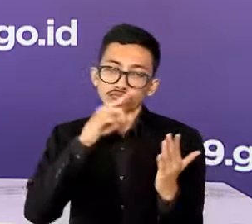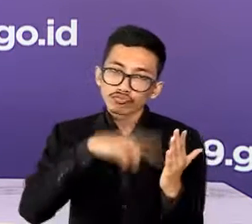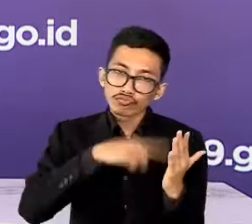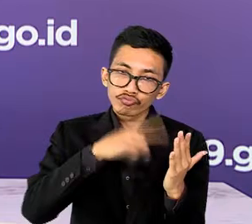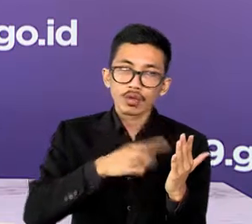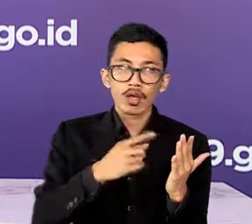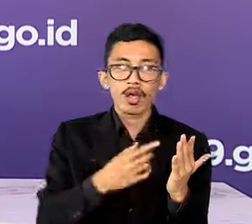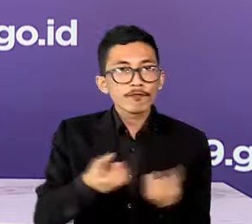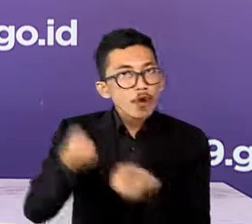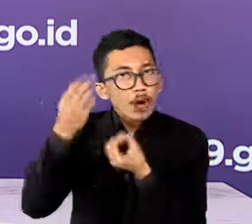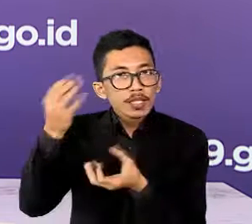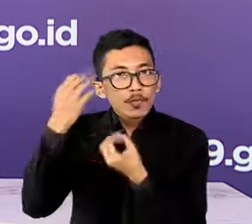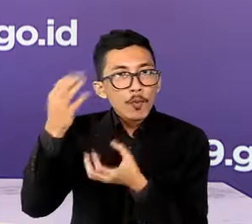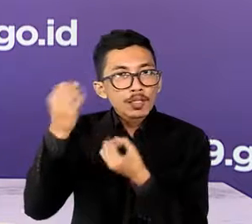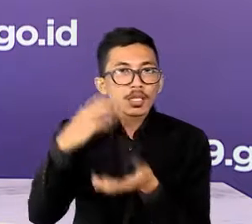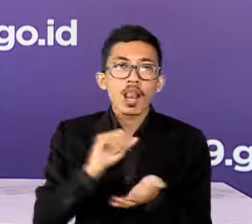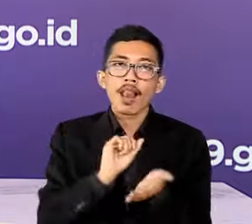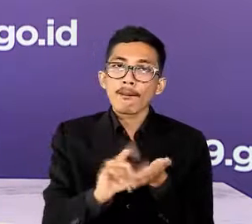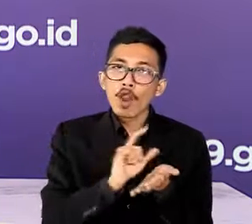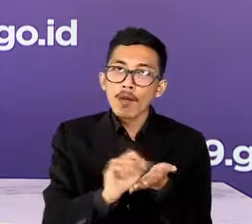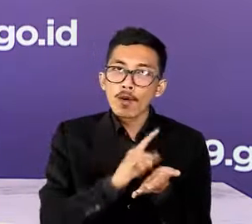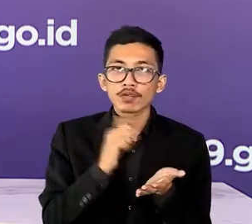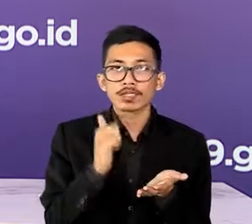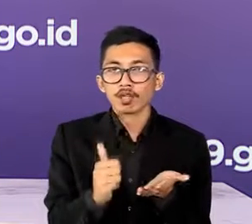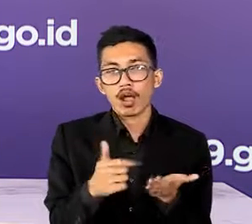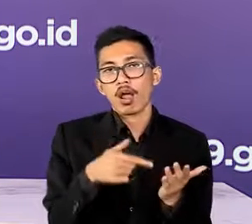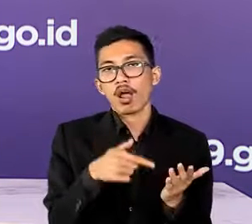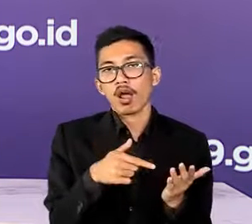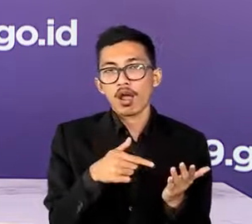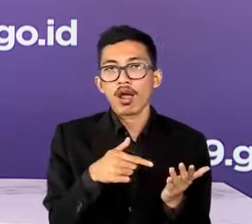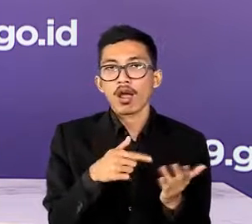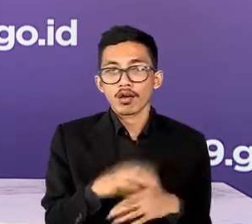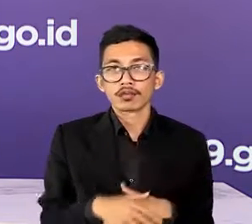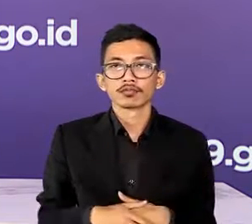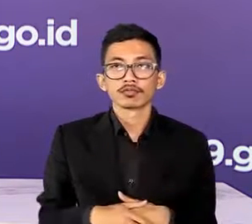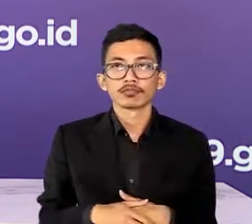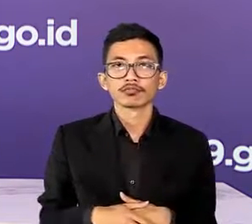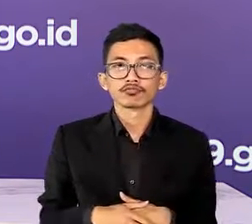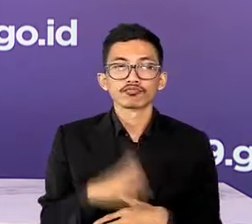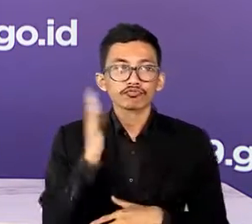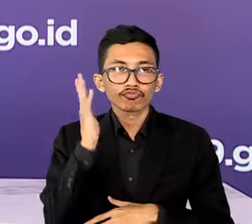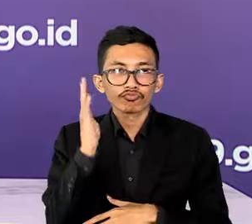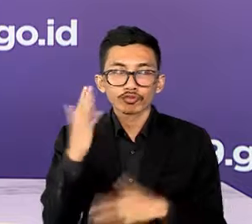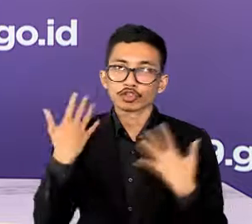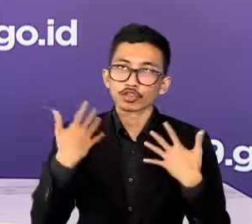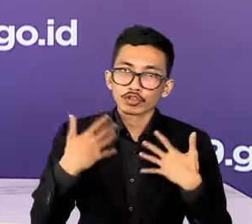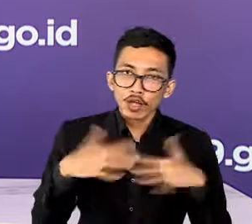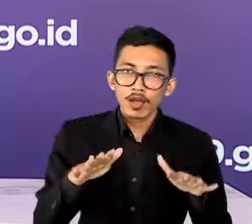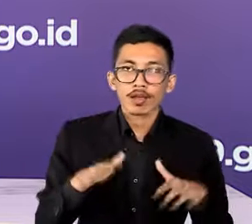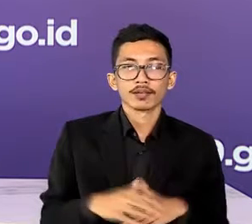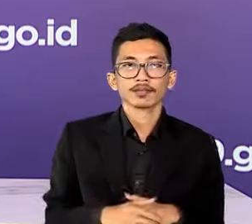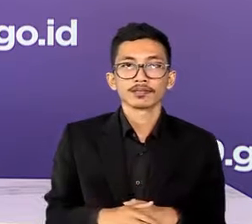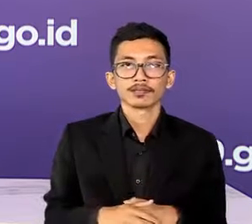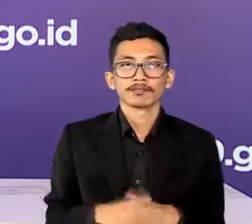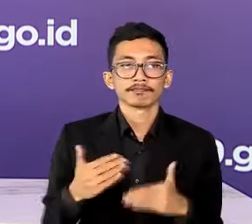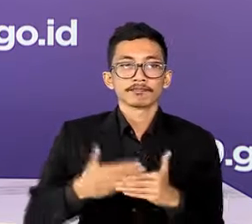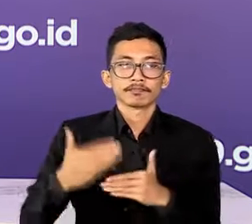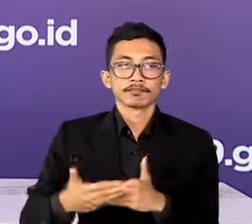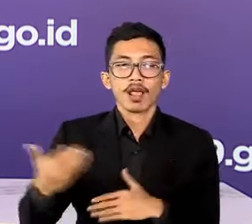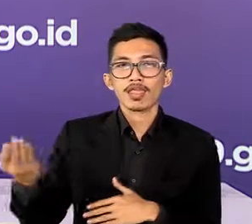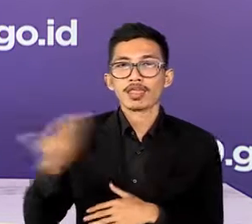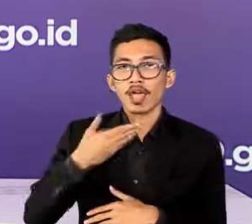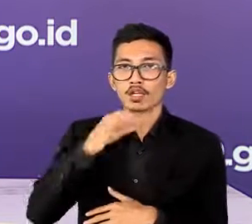efektif dalam penggunaan bantuan sosial demikian konferensi pers hari ini lanjutkan dengan sesi